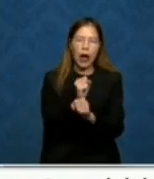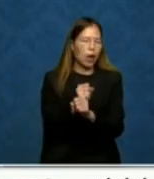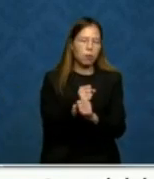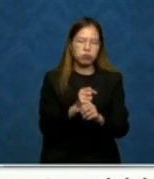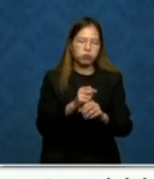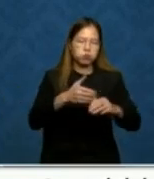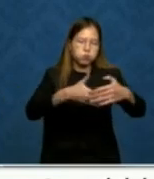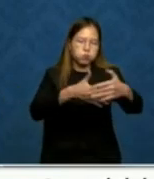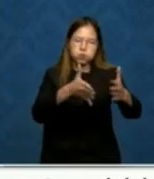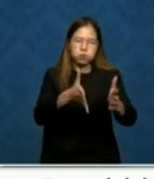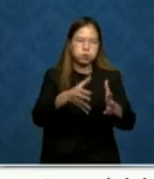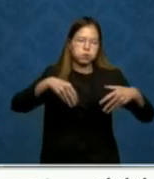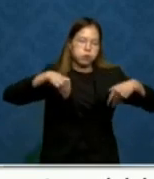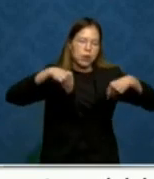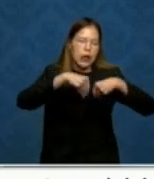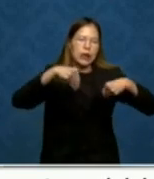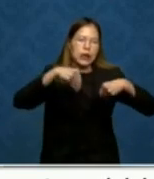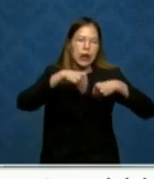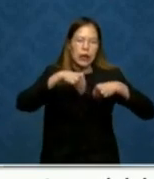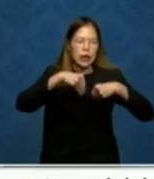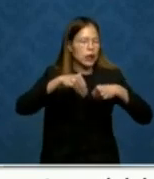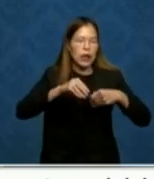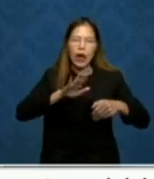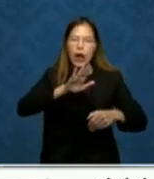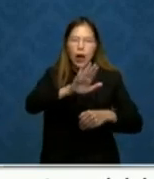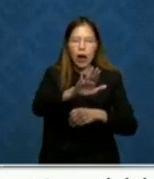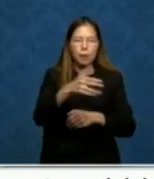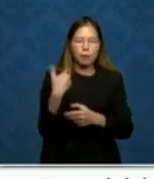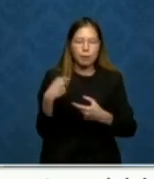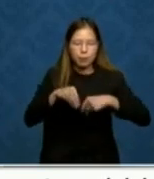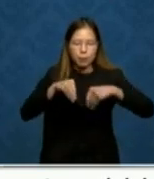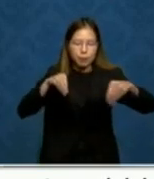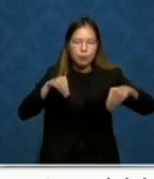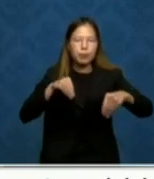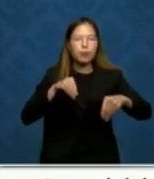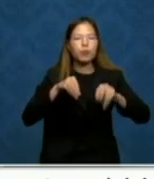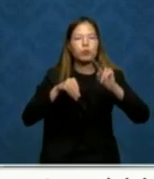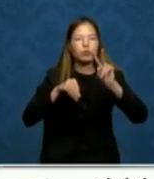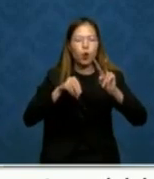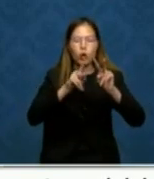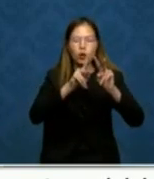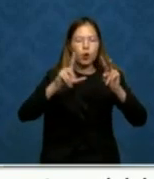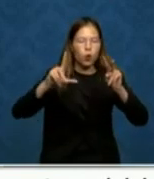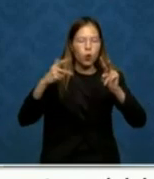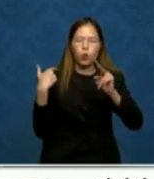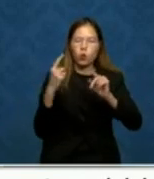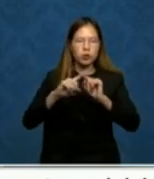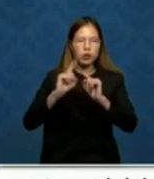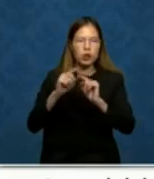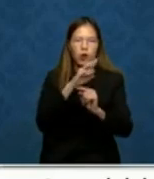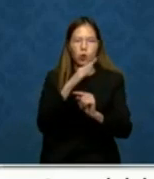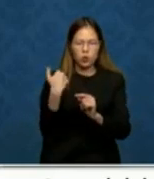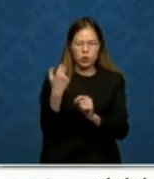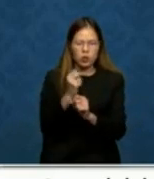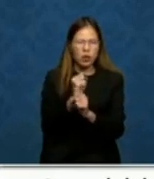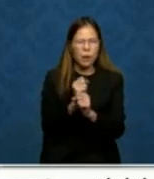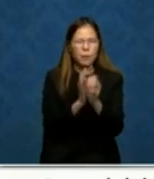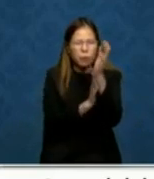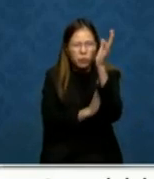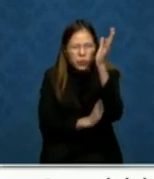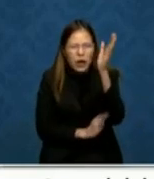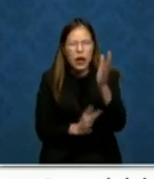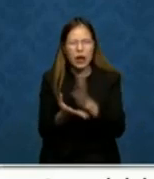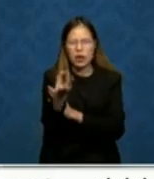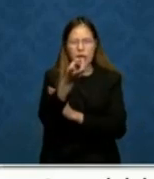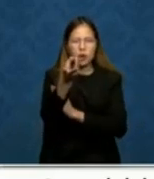ตใกล้บ้าน2รัศมี2กิโลเมตรอะไรทำนองนี้นะครับแต่มาตรการชั่วคราวเนี่ยหลายครั้งมันช้าเกินไปและน้